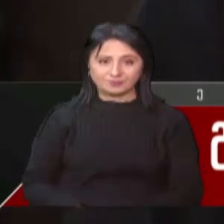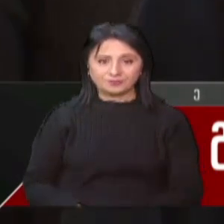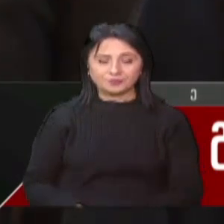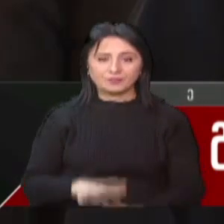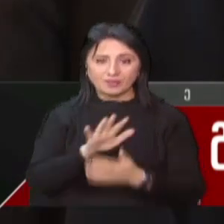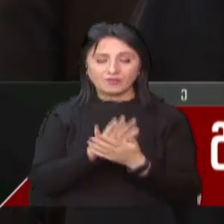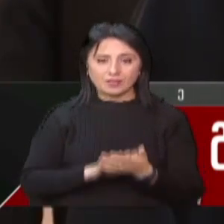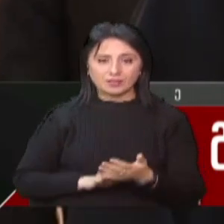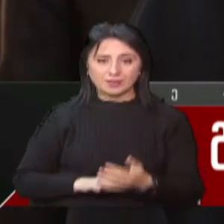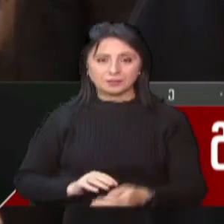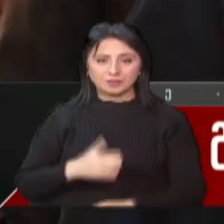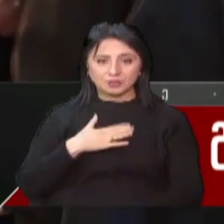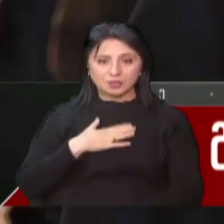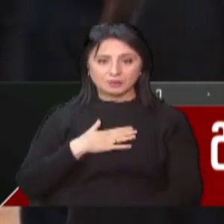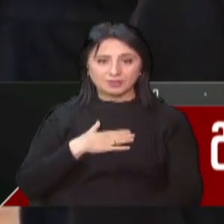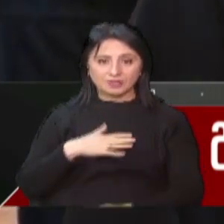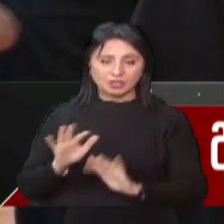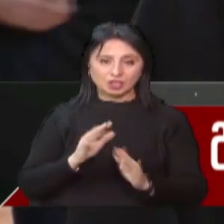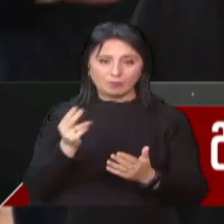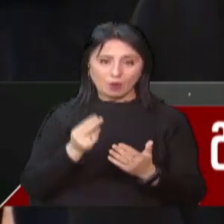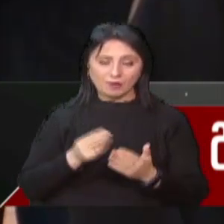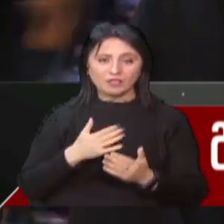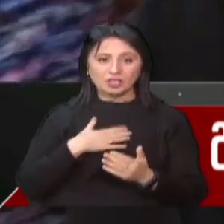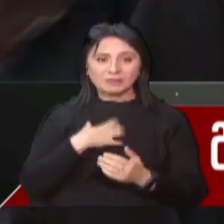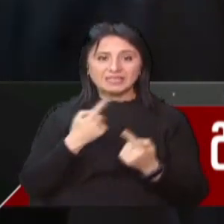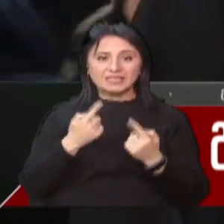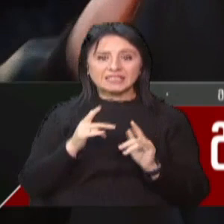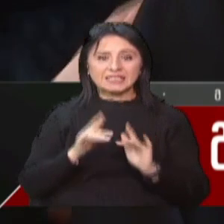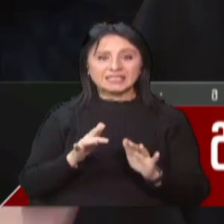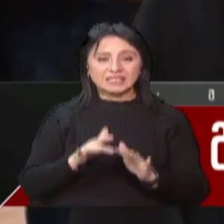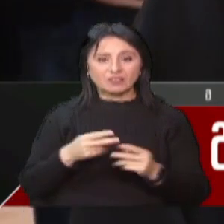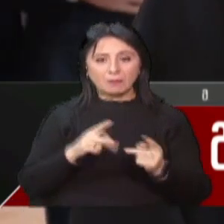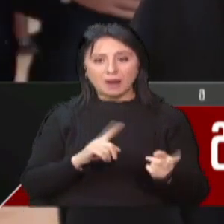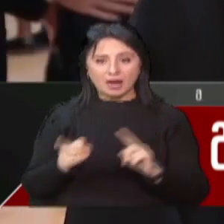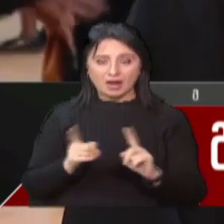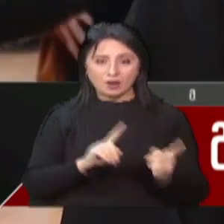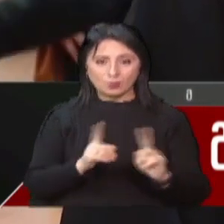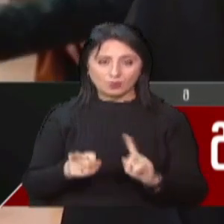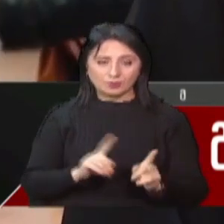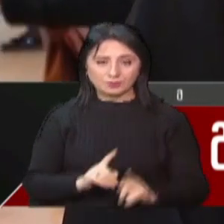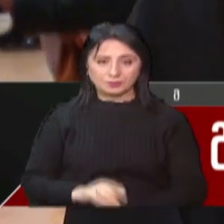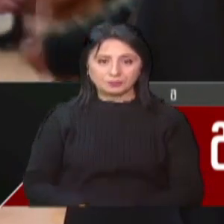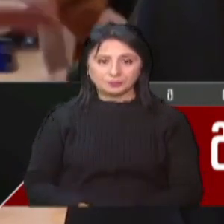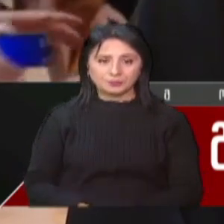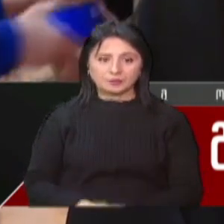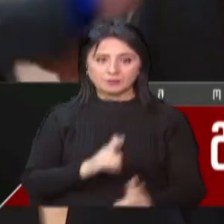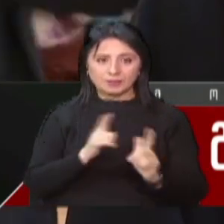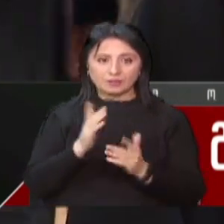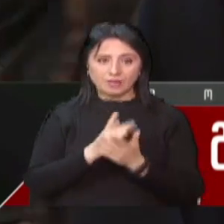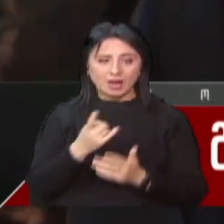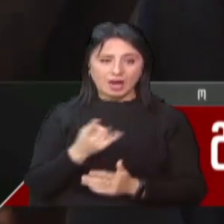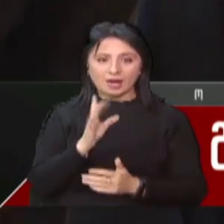თბილისისა. ვაგრძელებ ჩემს შემოქმედებას, ჩემი ძირითადი საქმიანობის პარალელურად და მზად ვარ